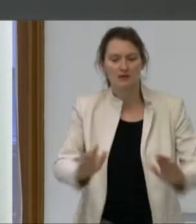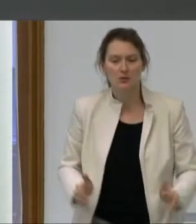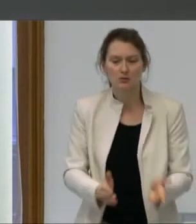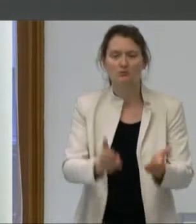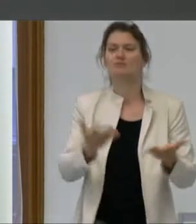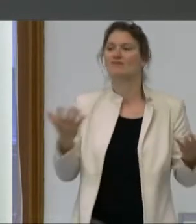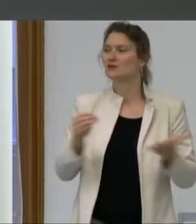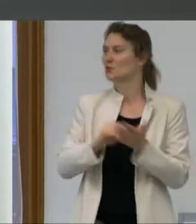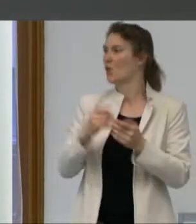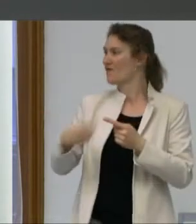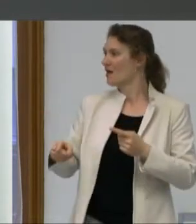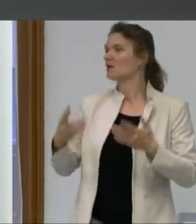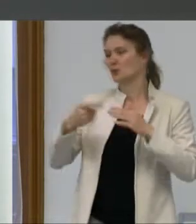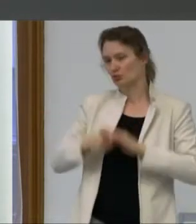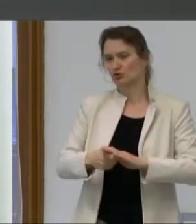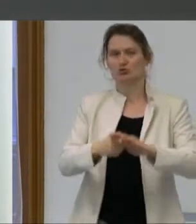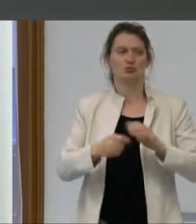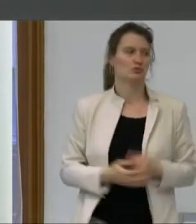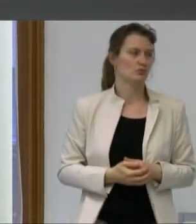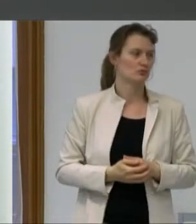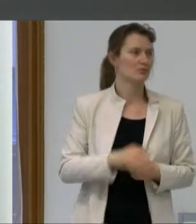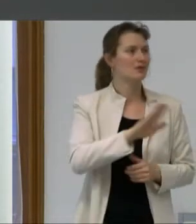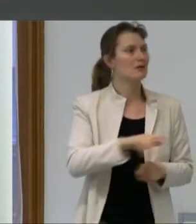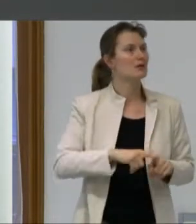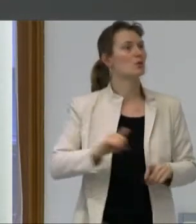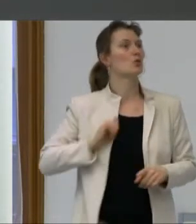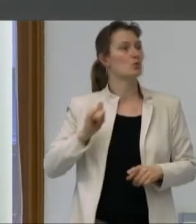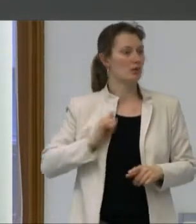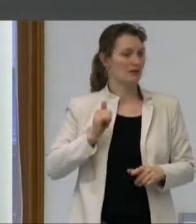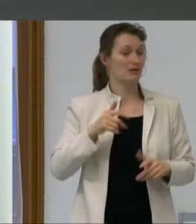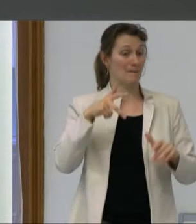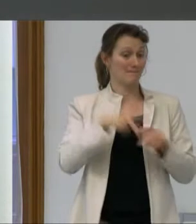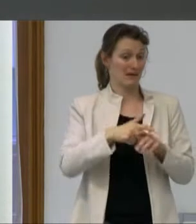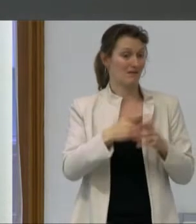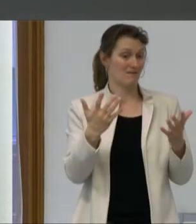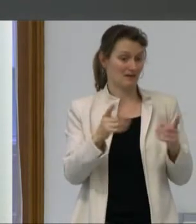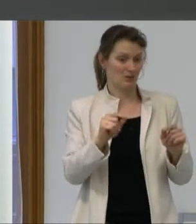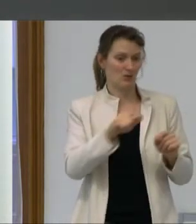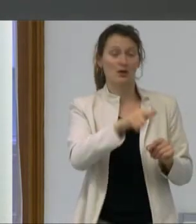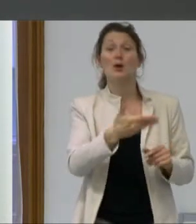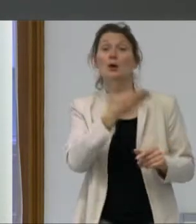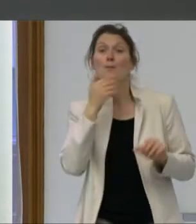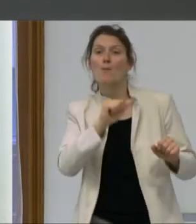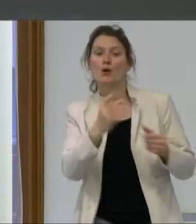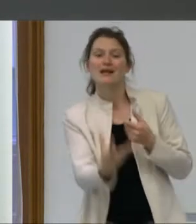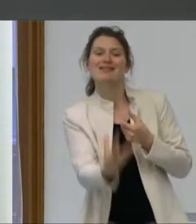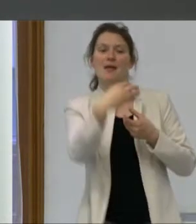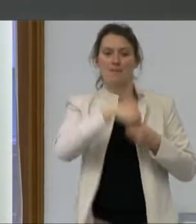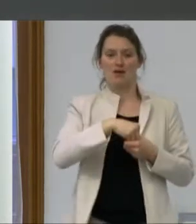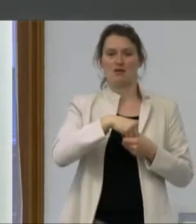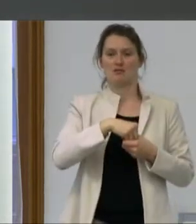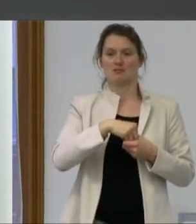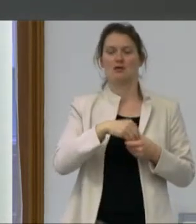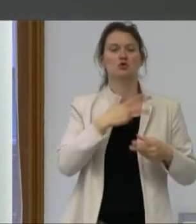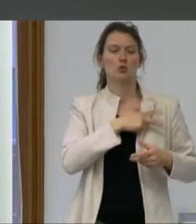auch mit fehlenden Unterstützungen. Also Kinder und Jugendliche sind dann behindert, wenn sie nicht teilhaben können am sozialen Geschehen,